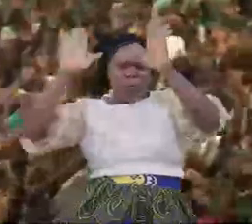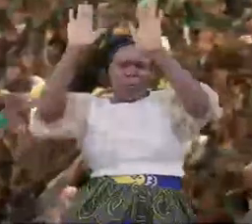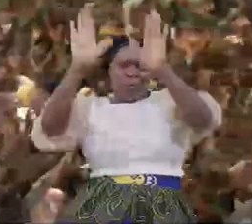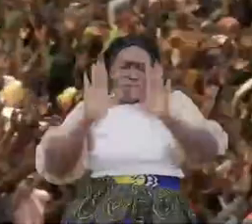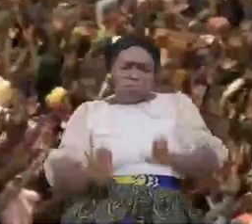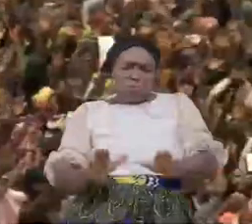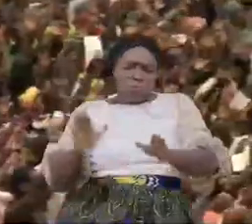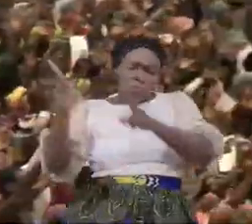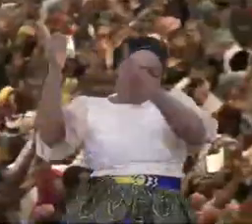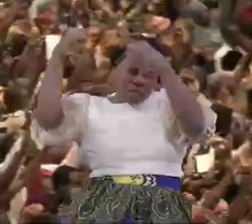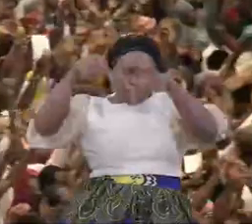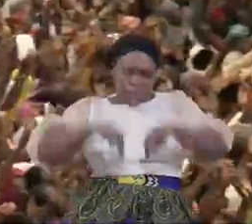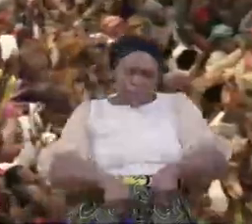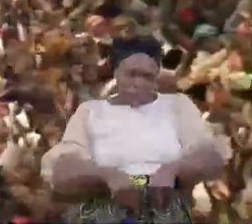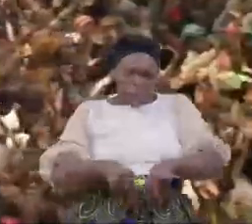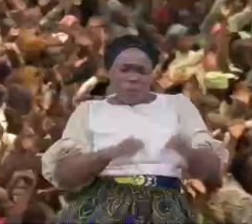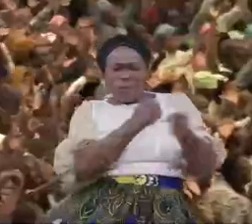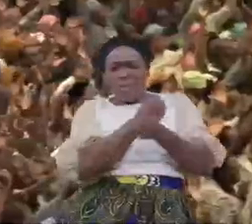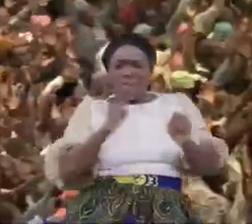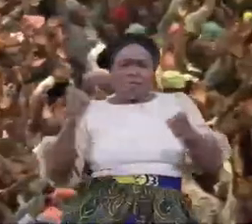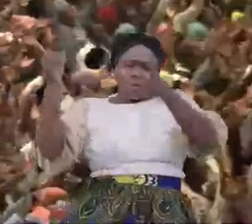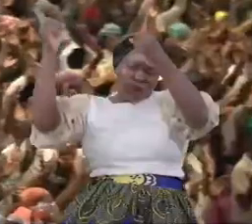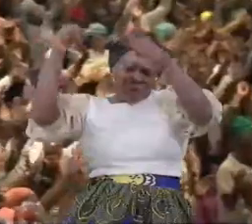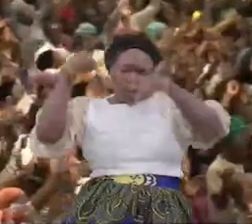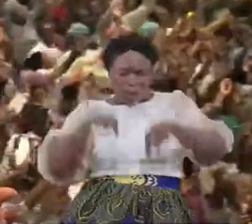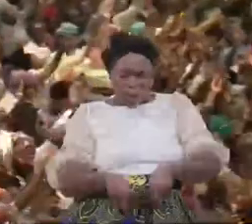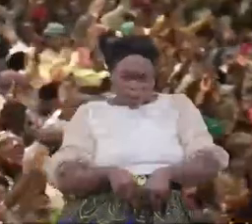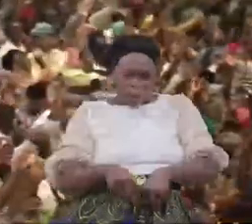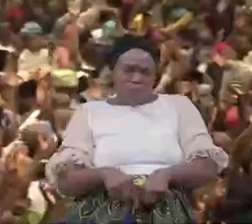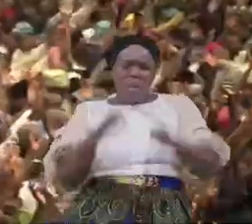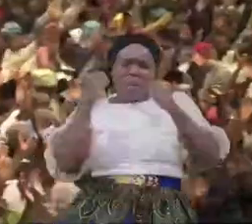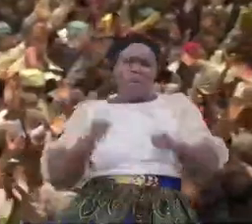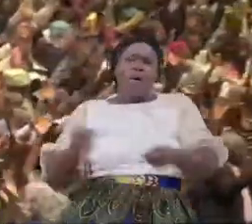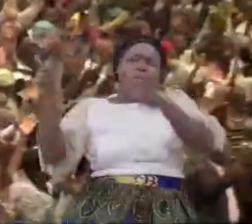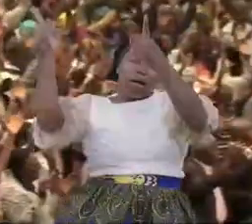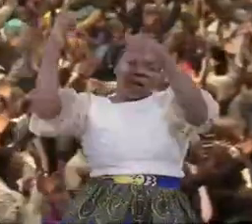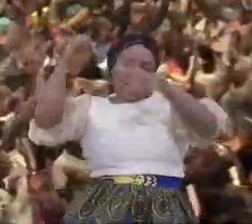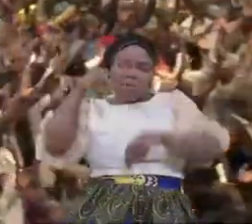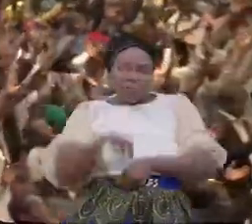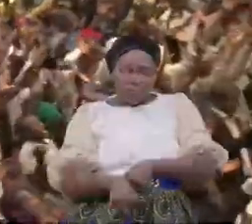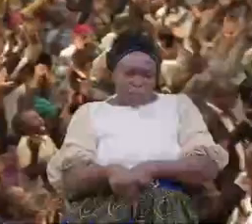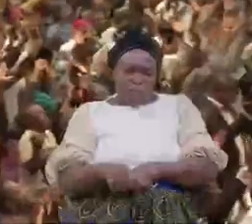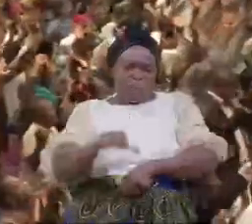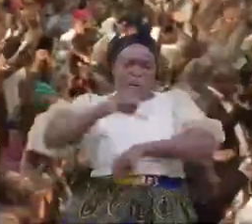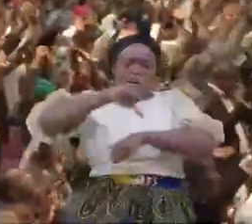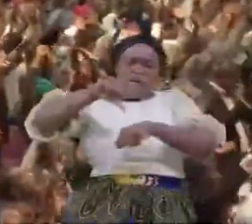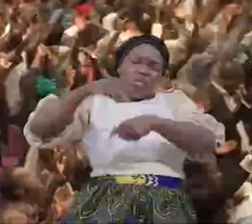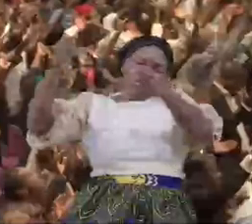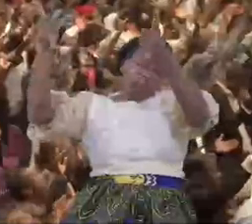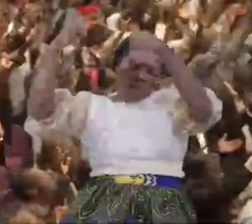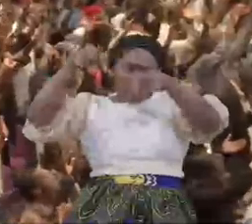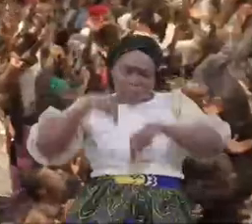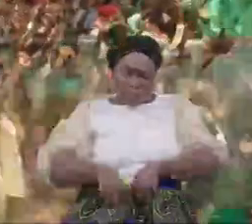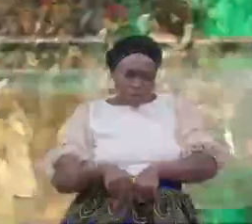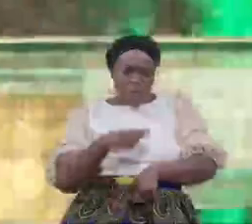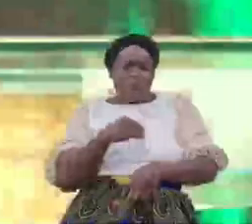miracles se répandent, que le salut descende, que la puissance descende, que l'onction coule et descende,